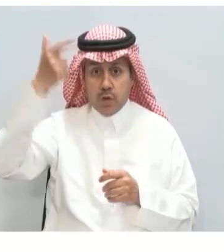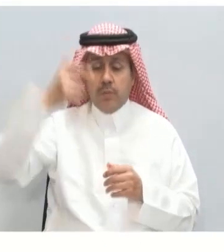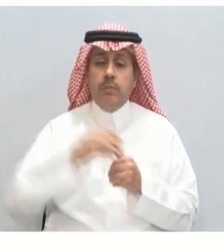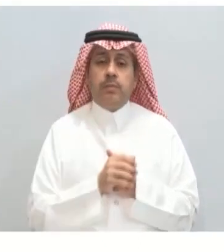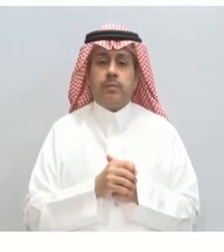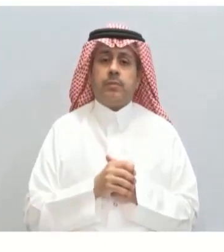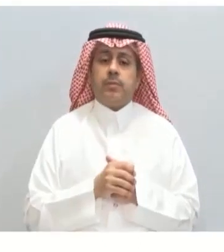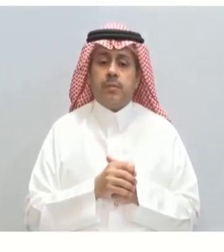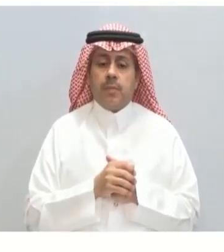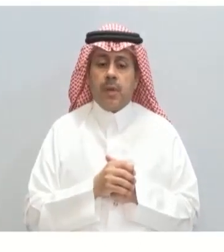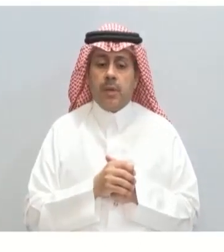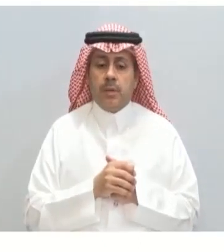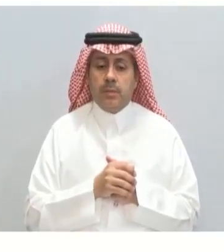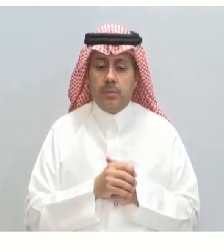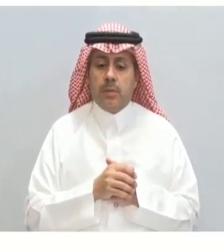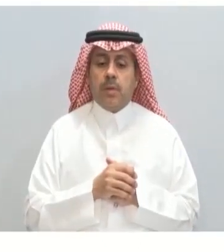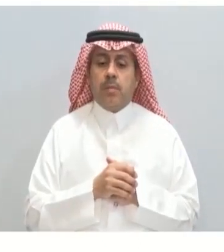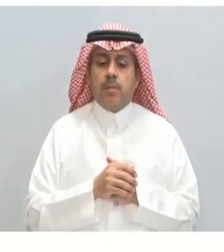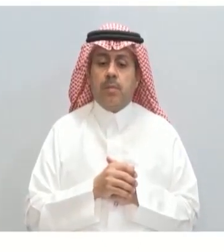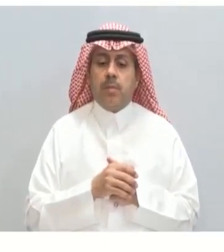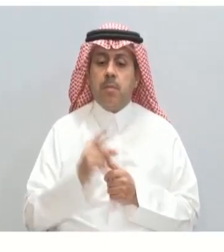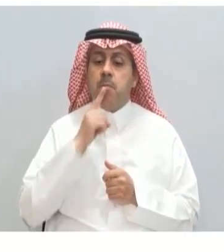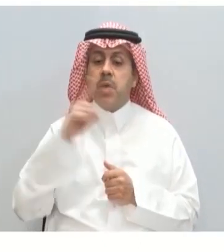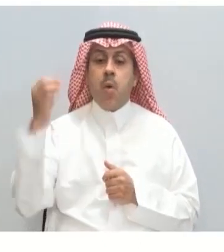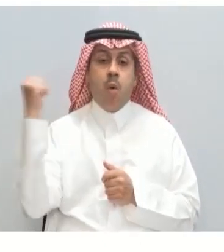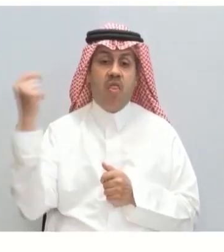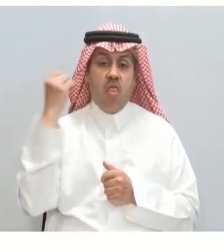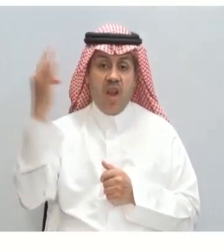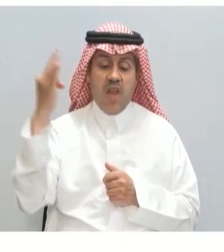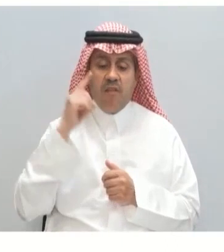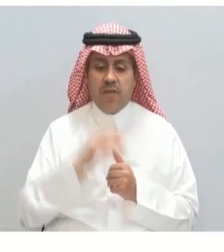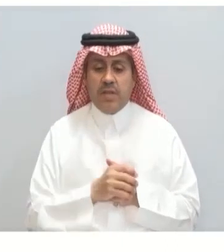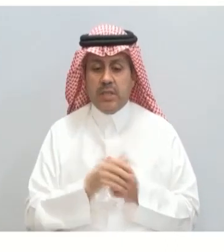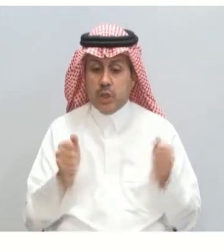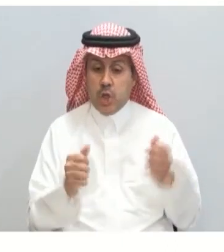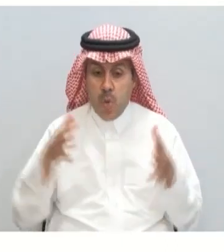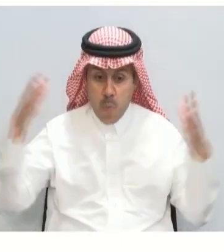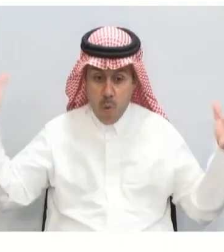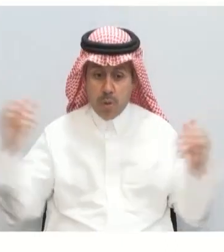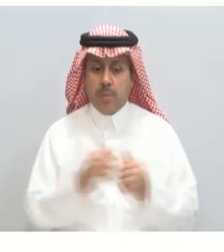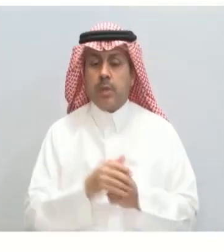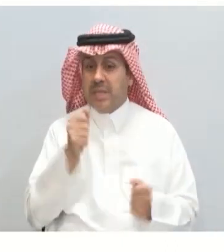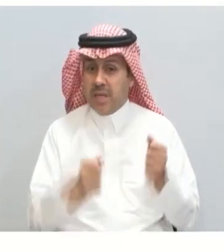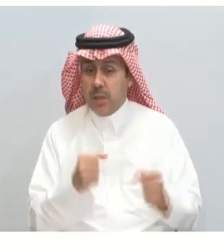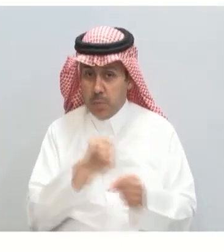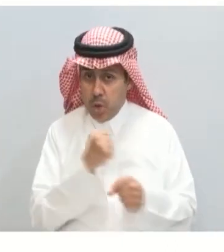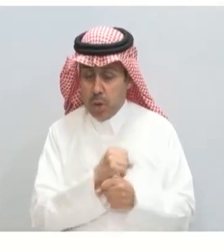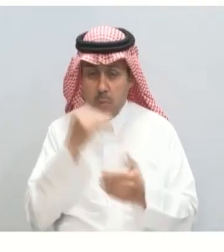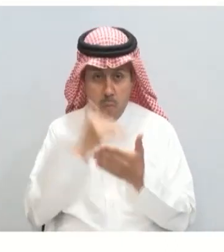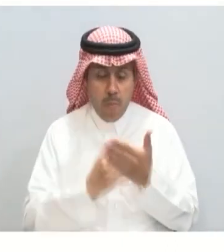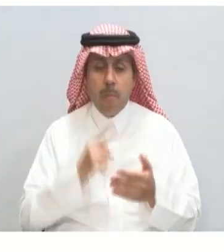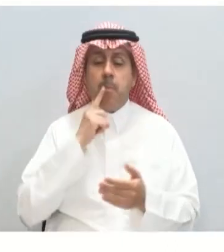ريال للسيارات الشاحنات او للشاحنات اما السياره متعدده الاخدام اصبحت 120